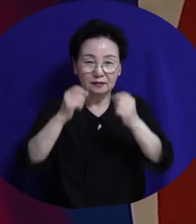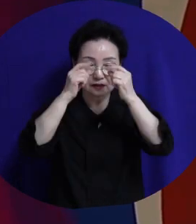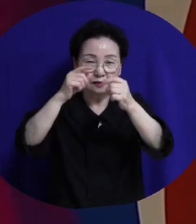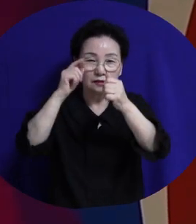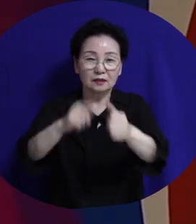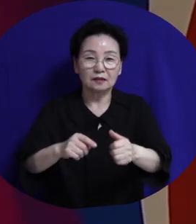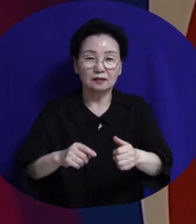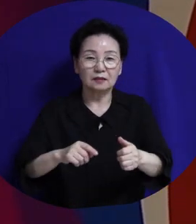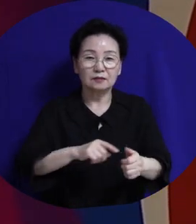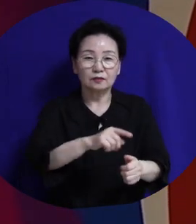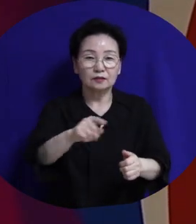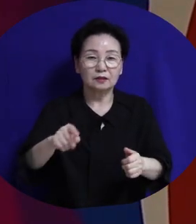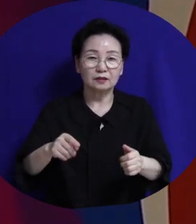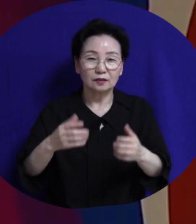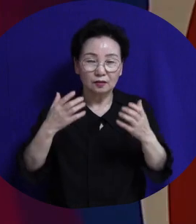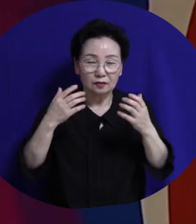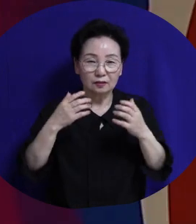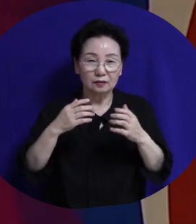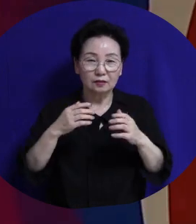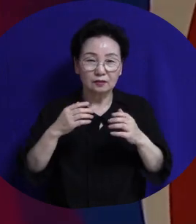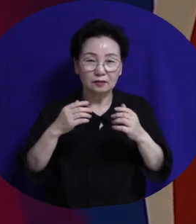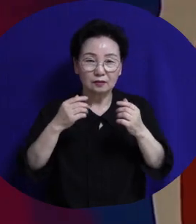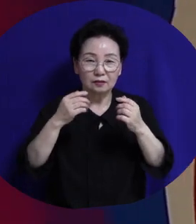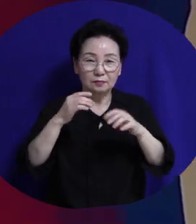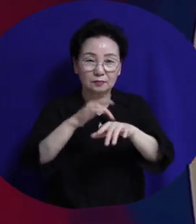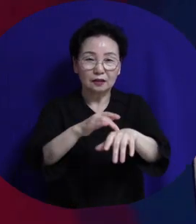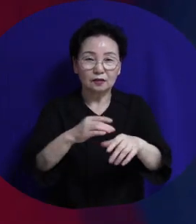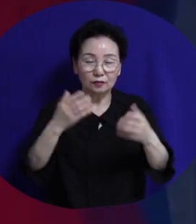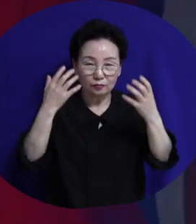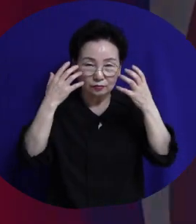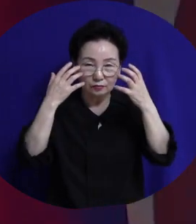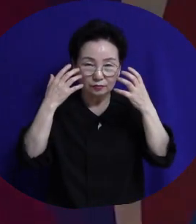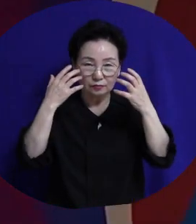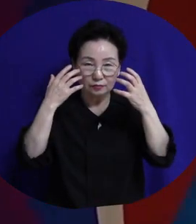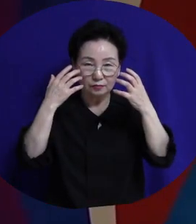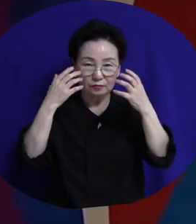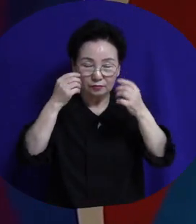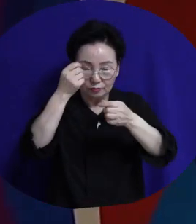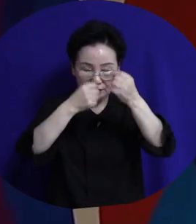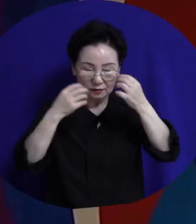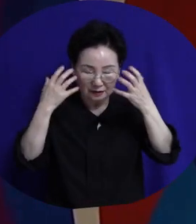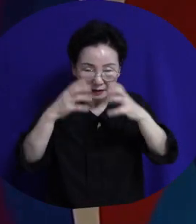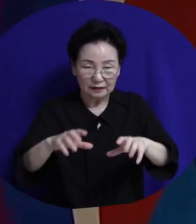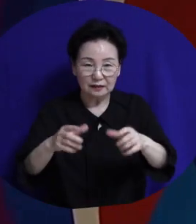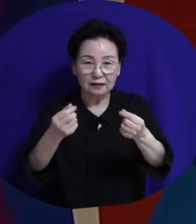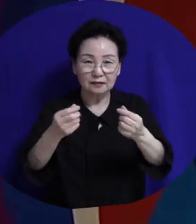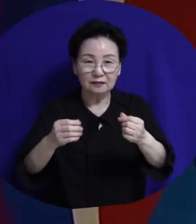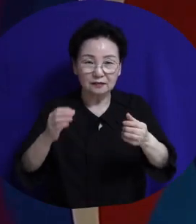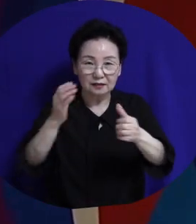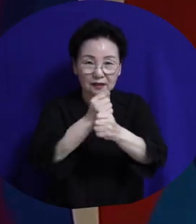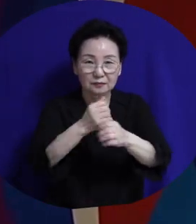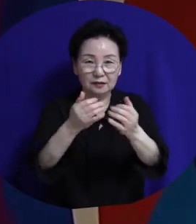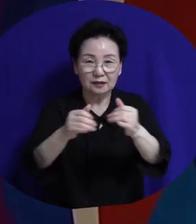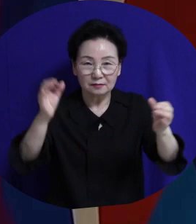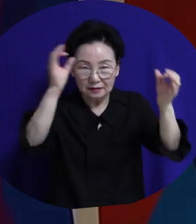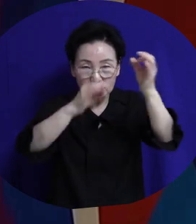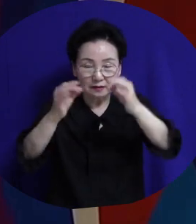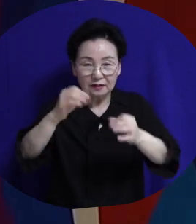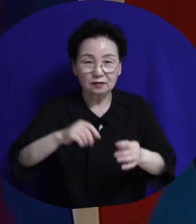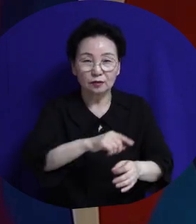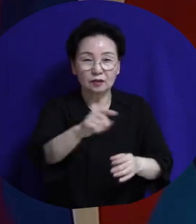대적마귀가 우는 사자같이 두루다니며 삼킬 자를 찾나니 너희는 믿음을 굳게 하여